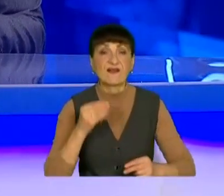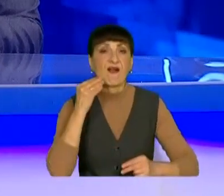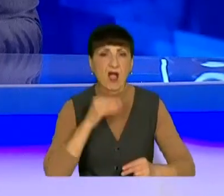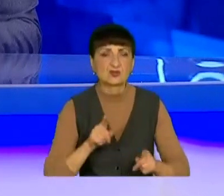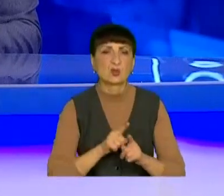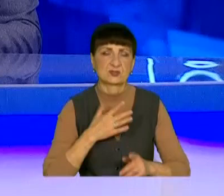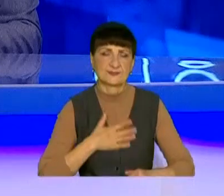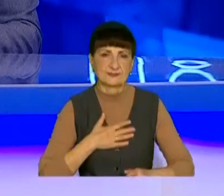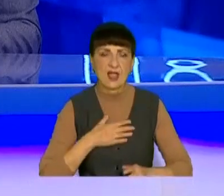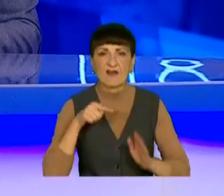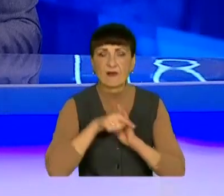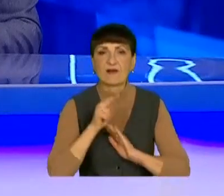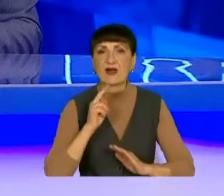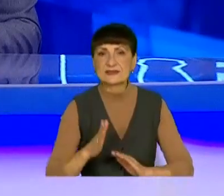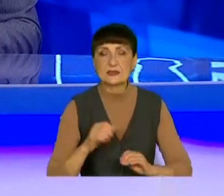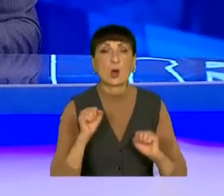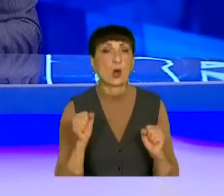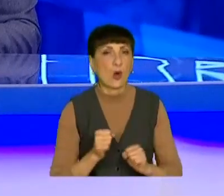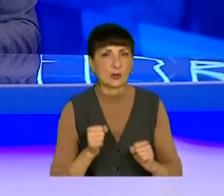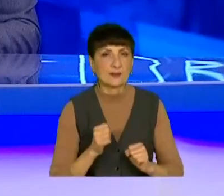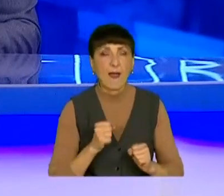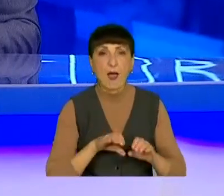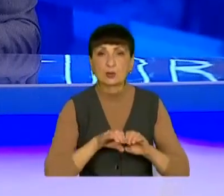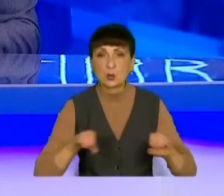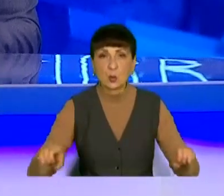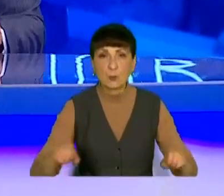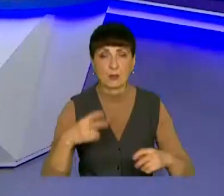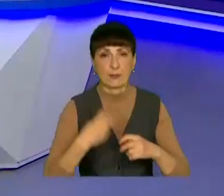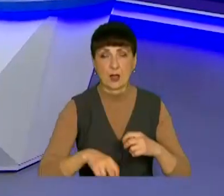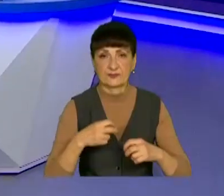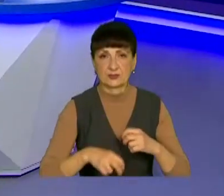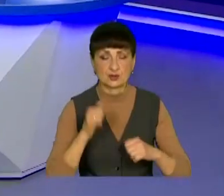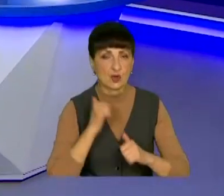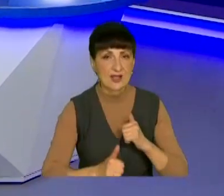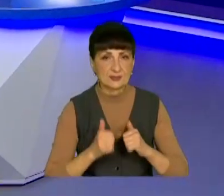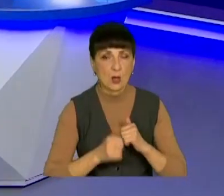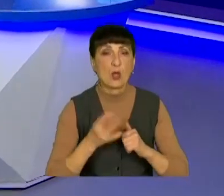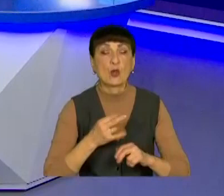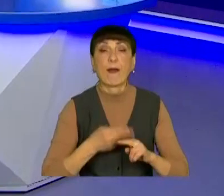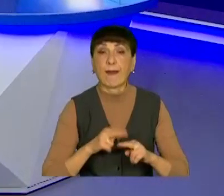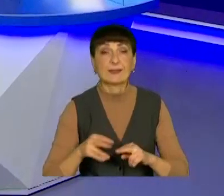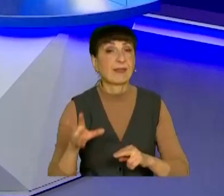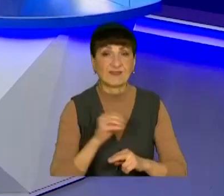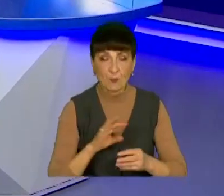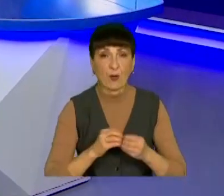жилого объекта. В квартирах, говорят, они холодно, а трубы нередко прорывает. Но и это еще не все.